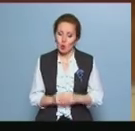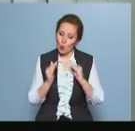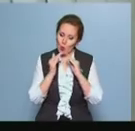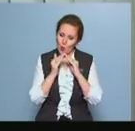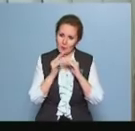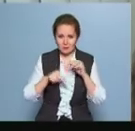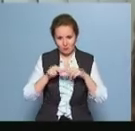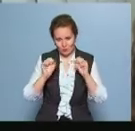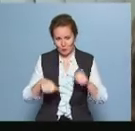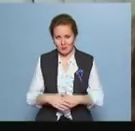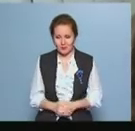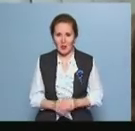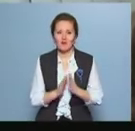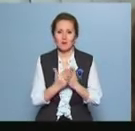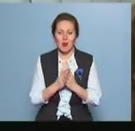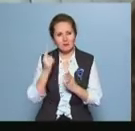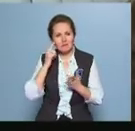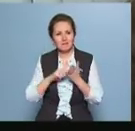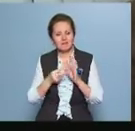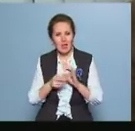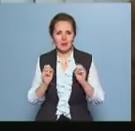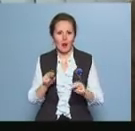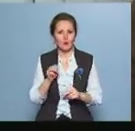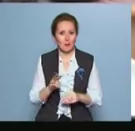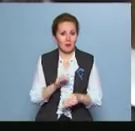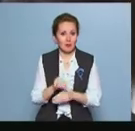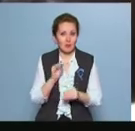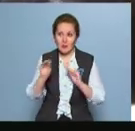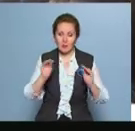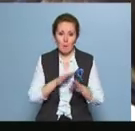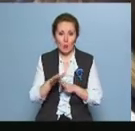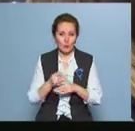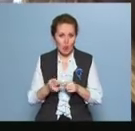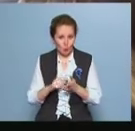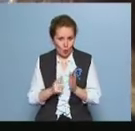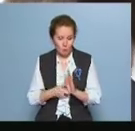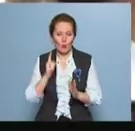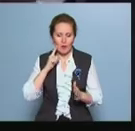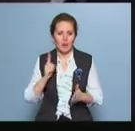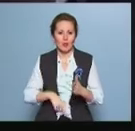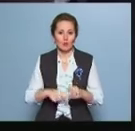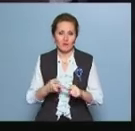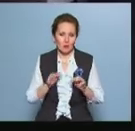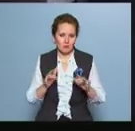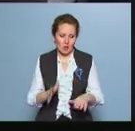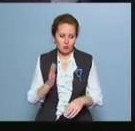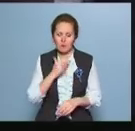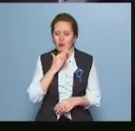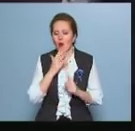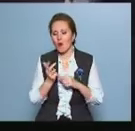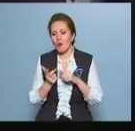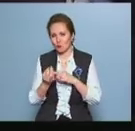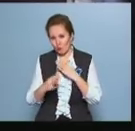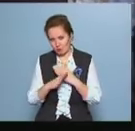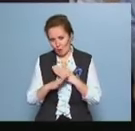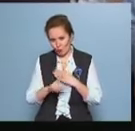Домики. В библиотеке уже строят планы, как и чем наполнить эту комнату, и надеются, в этом деле у них найдется еще немало помощников. Оксана Худякова,